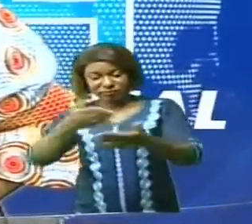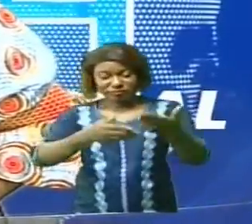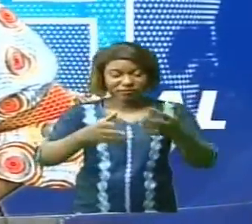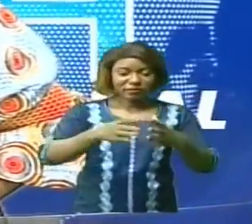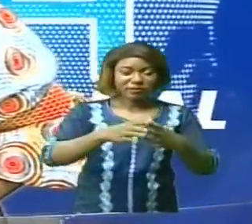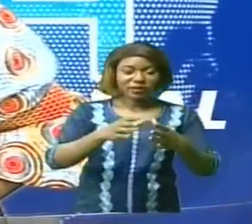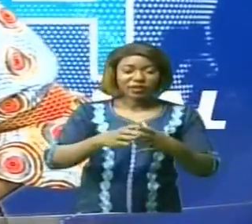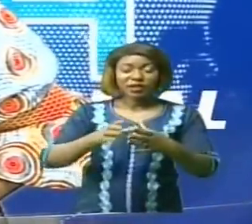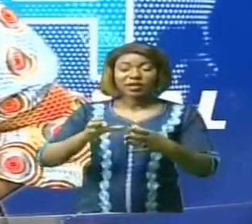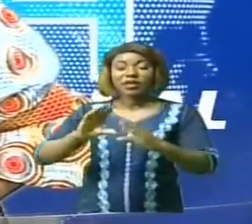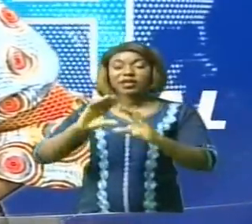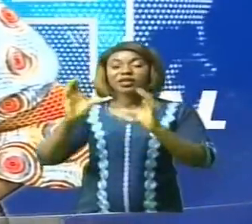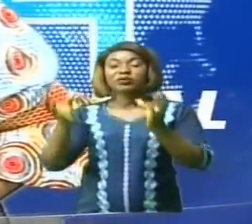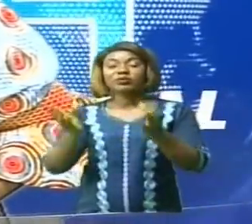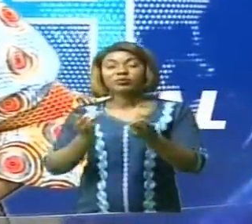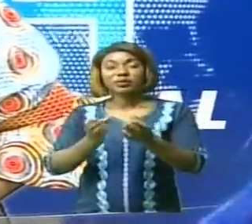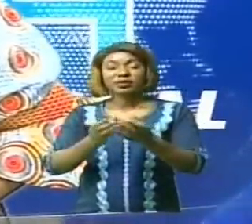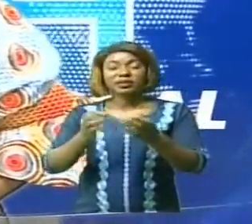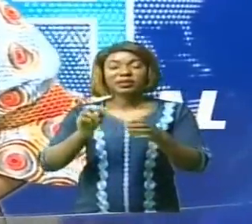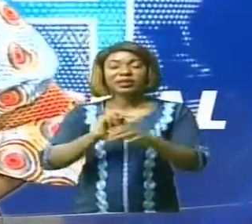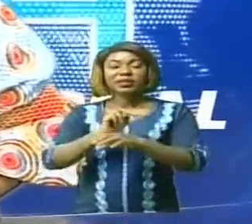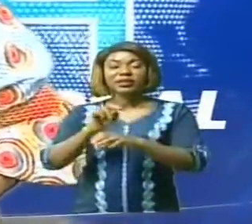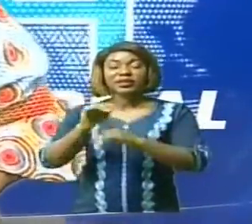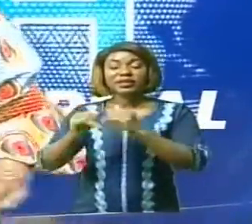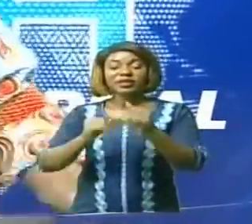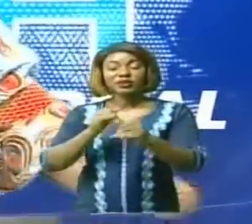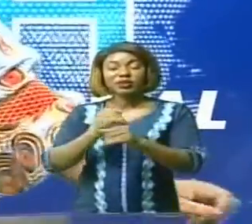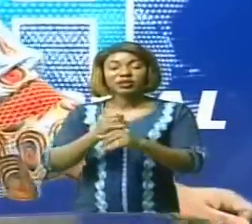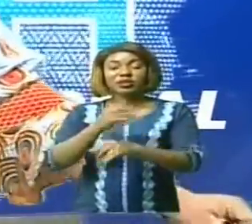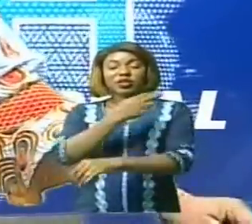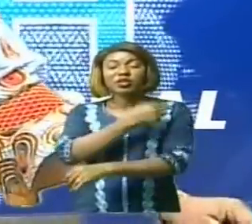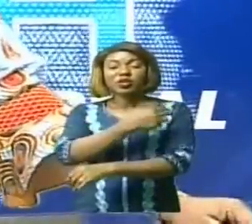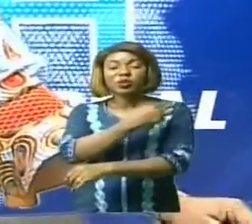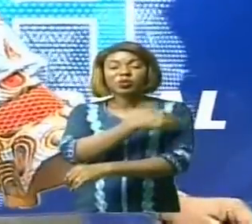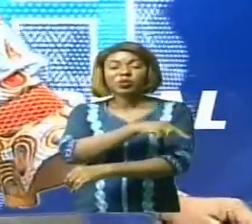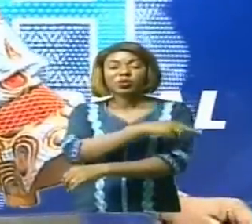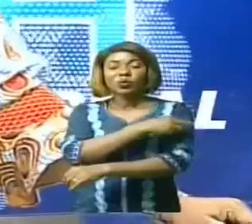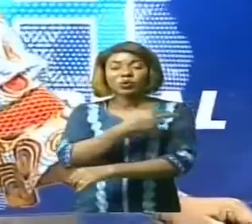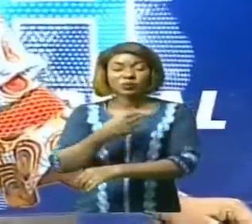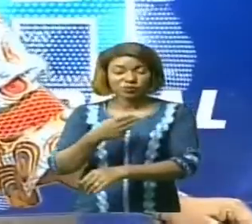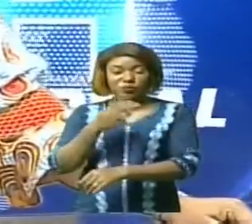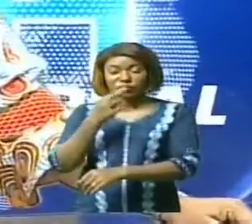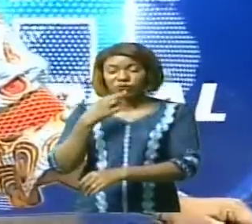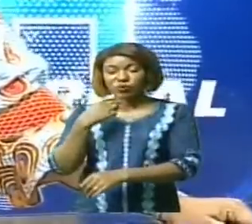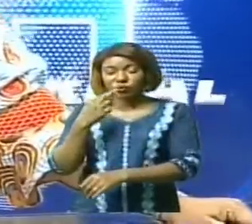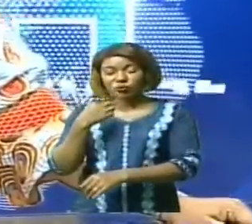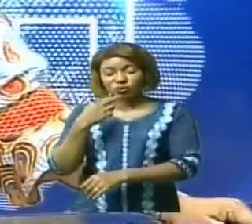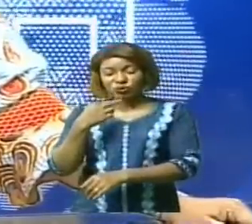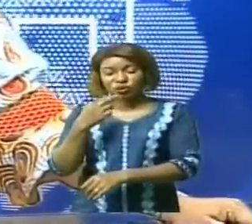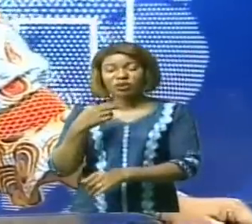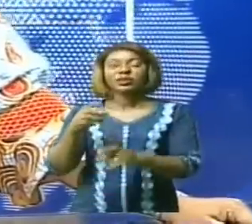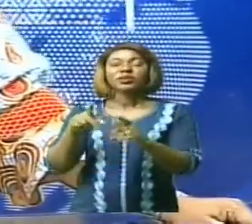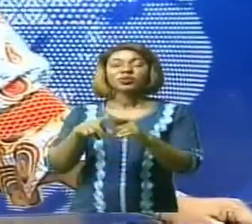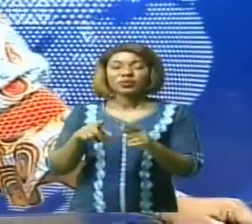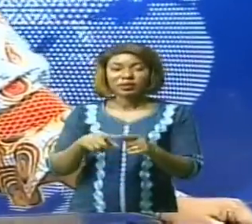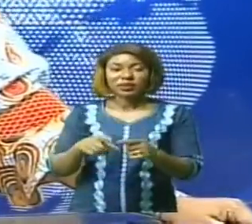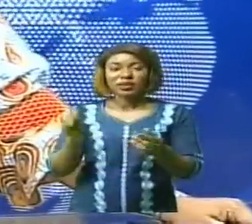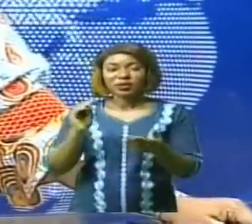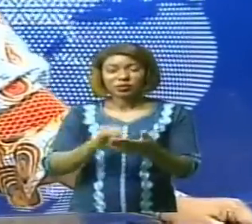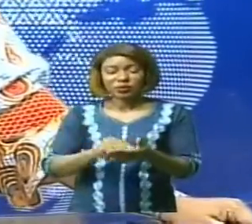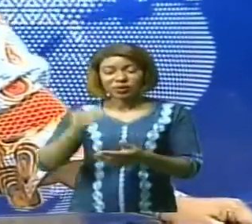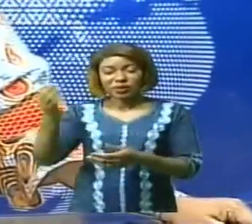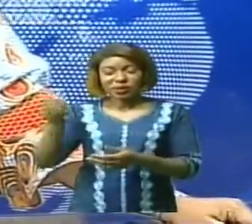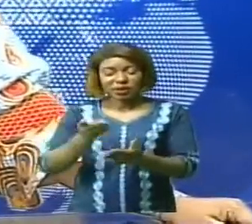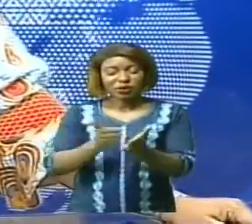Comité international de la Croix-Rouge avant d'échanger avec l'archevêque de Kisangani, Bitou Keïta. Si avec la première, le